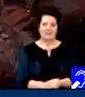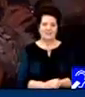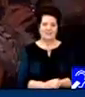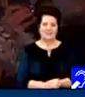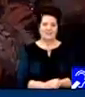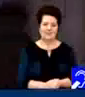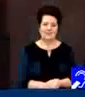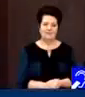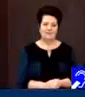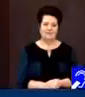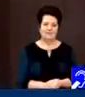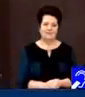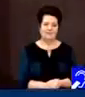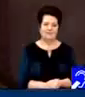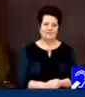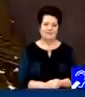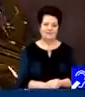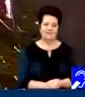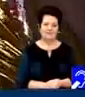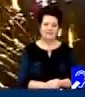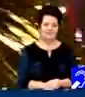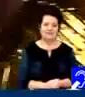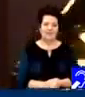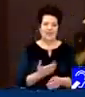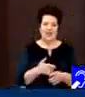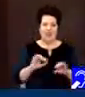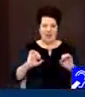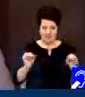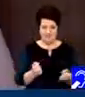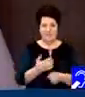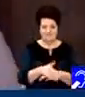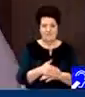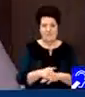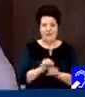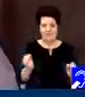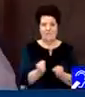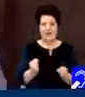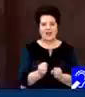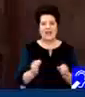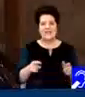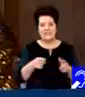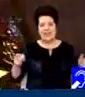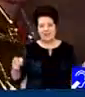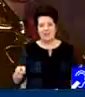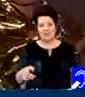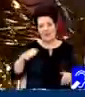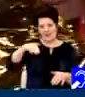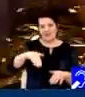guys did a very good job. A fost frig? Afară, da, a fost frig, îndeosebi segmentul care mergea la